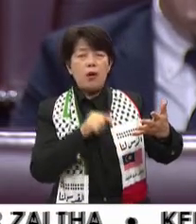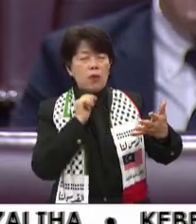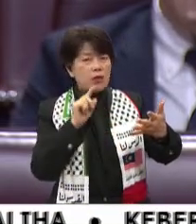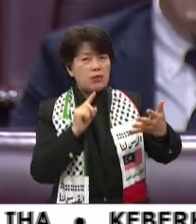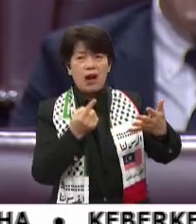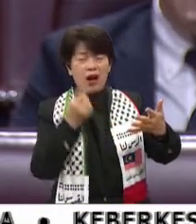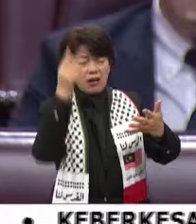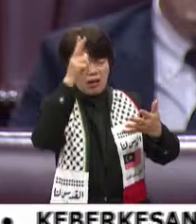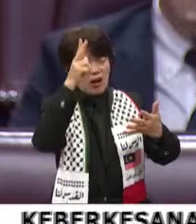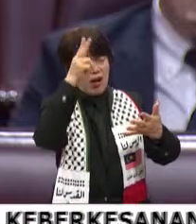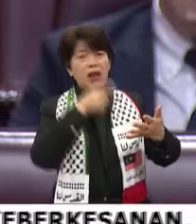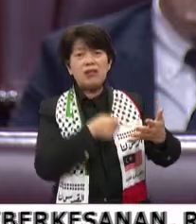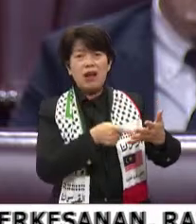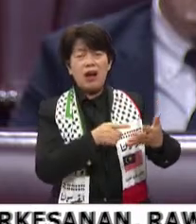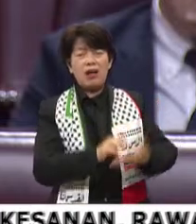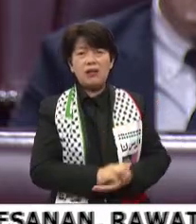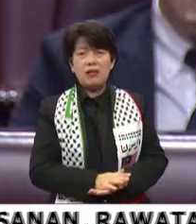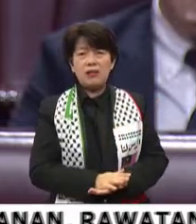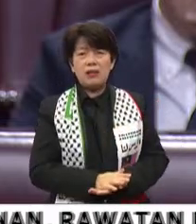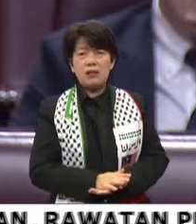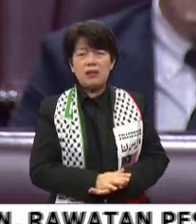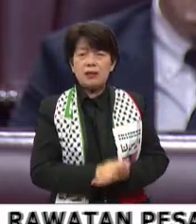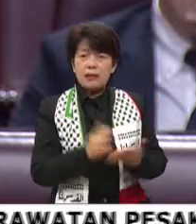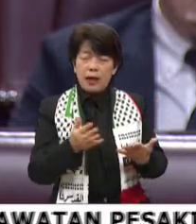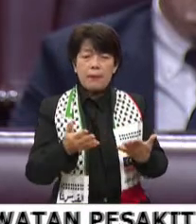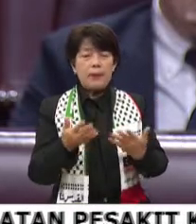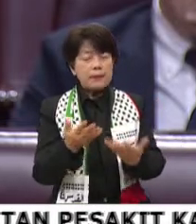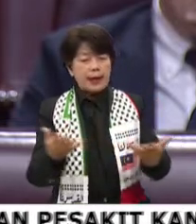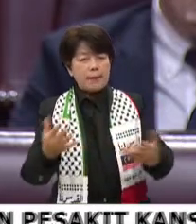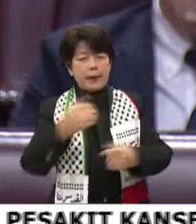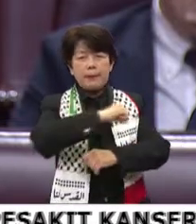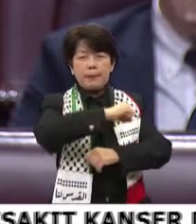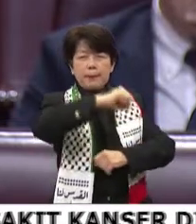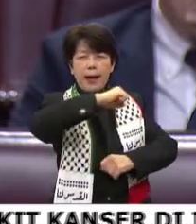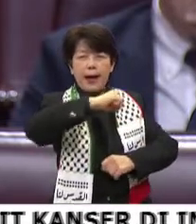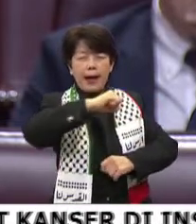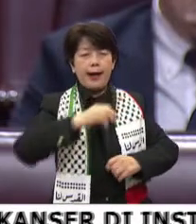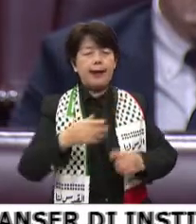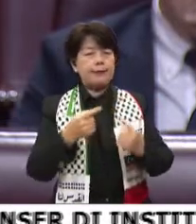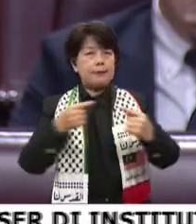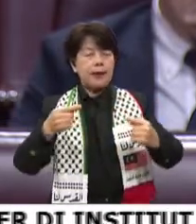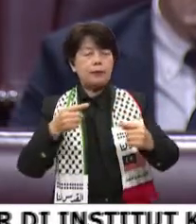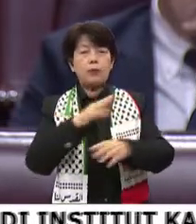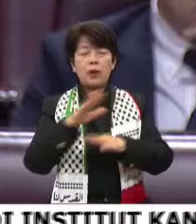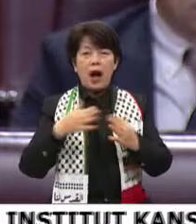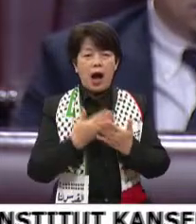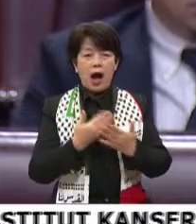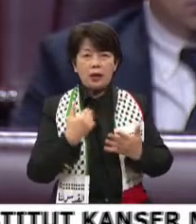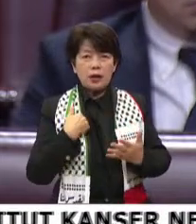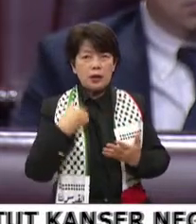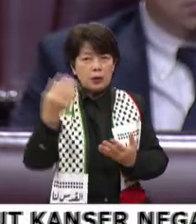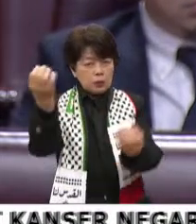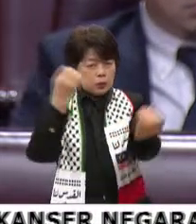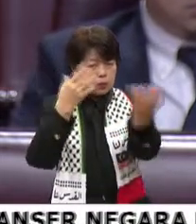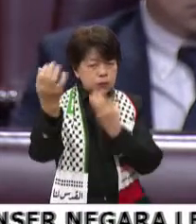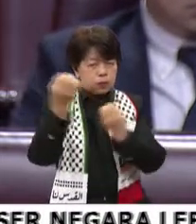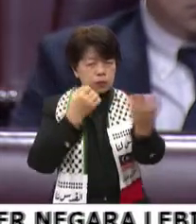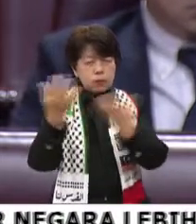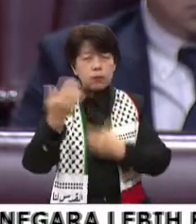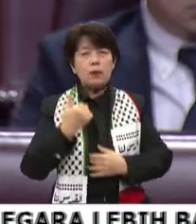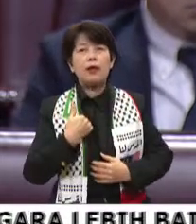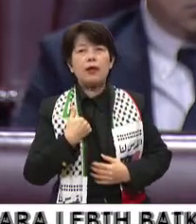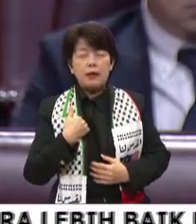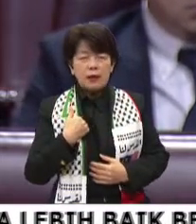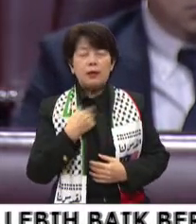kerajaan bench kerajaan tetapi daripada pembangkang dan semua dan juga saya melihat isu ini sangat-sangat